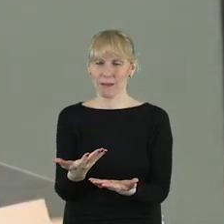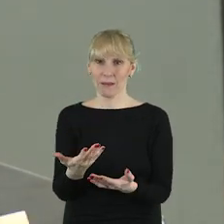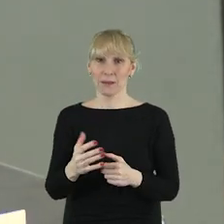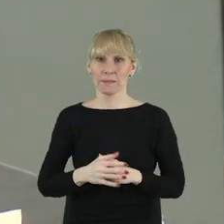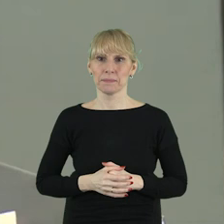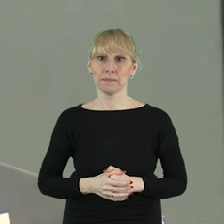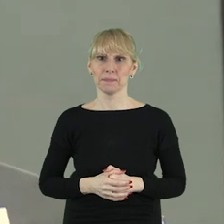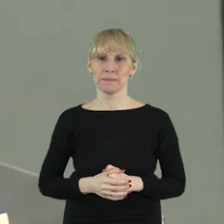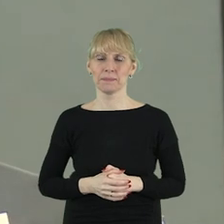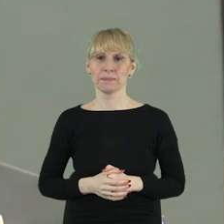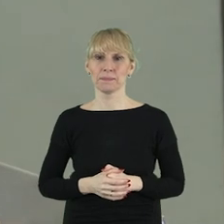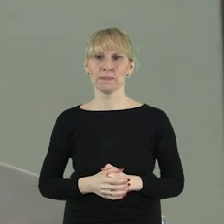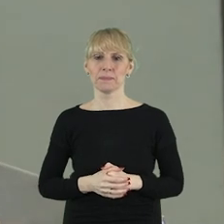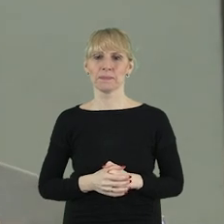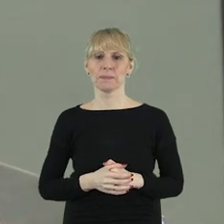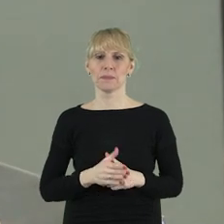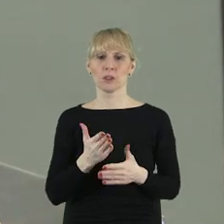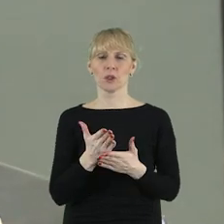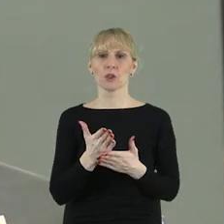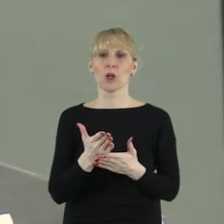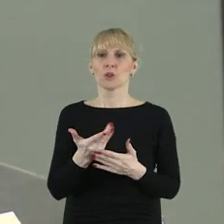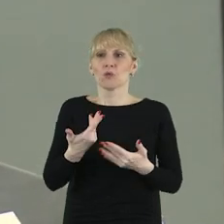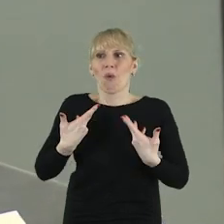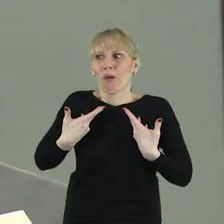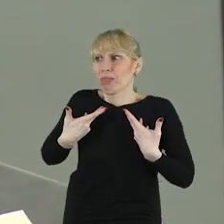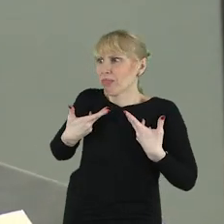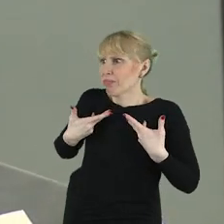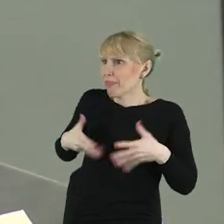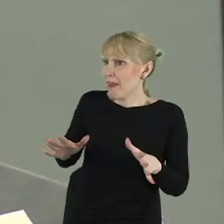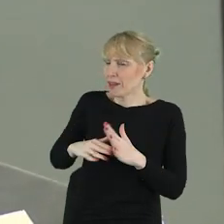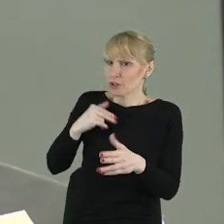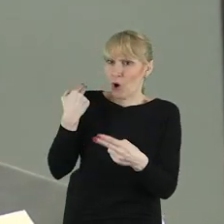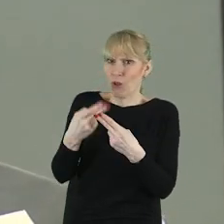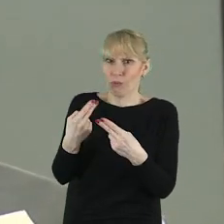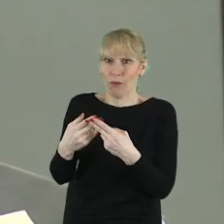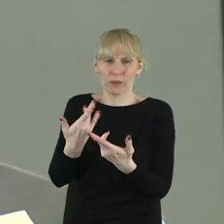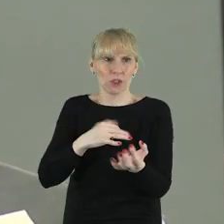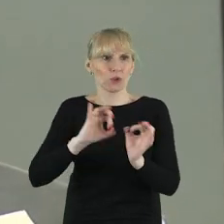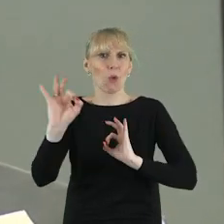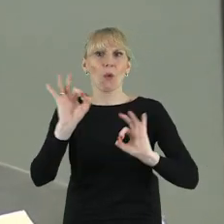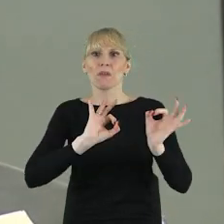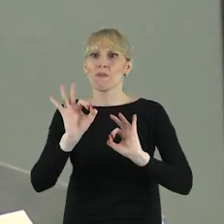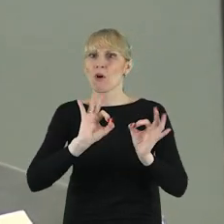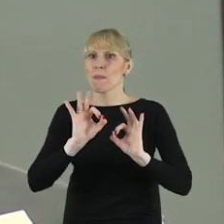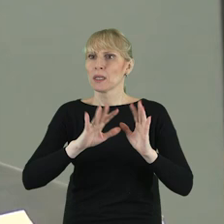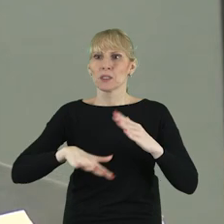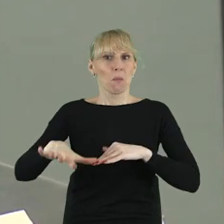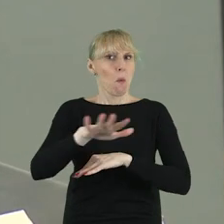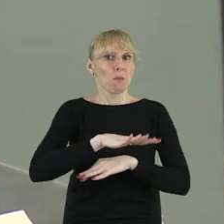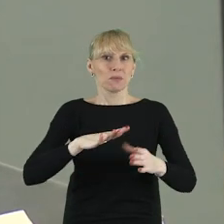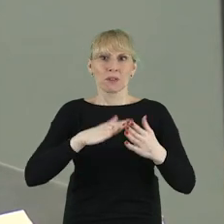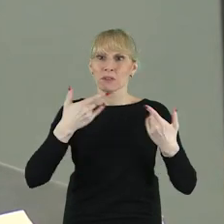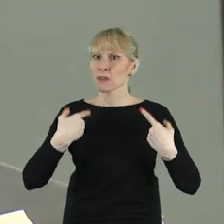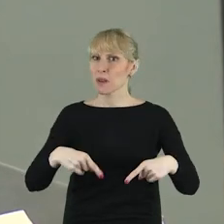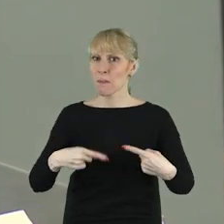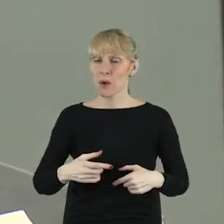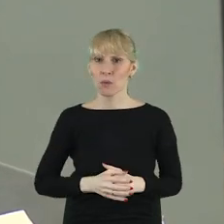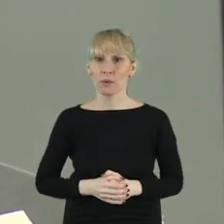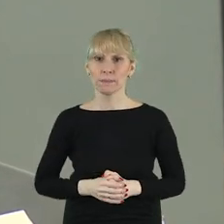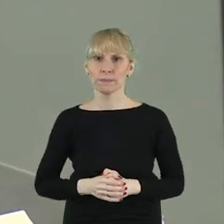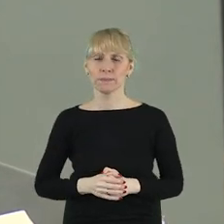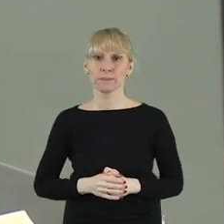dochodzi niechęć i wielka obrona ze strony państwa przed przekazywaniem informacji publicznej w tym zakresie.